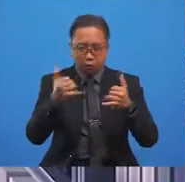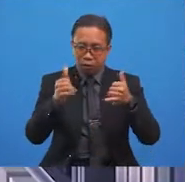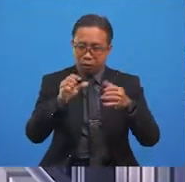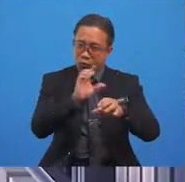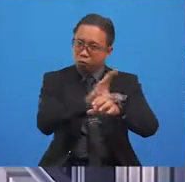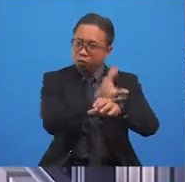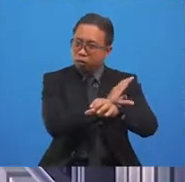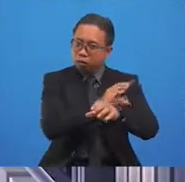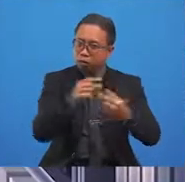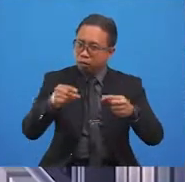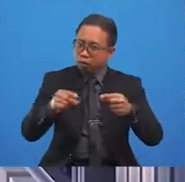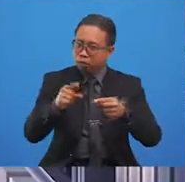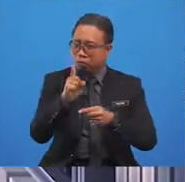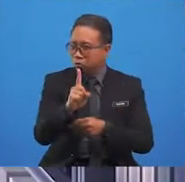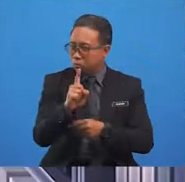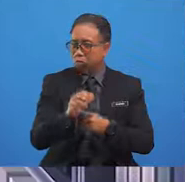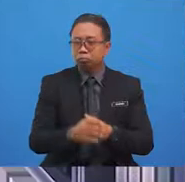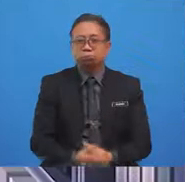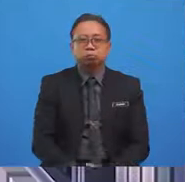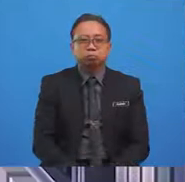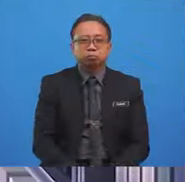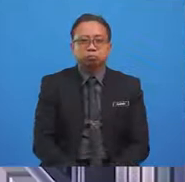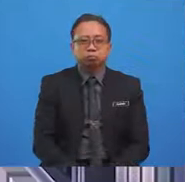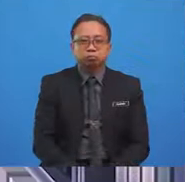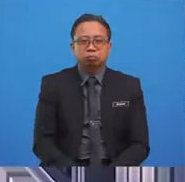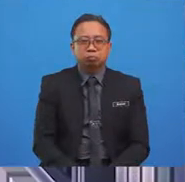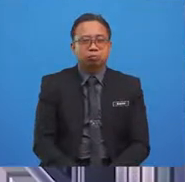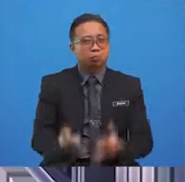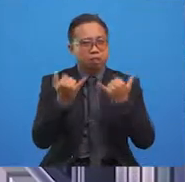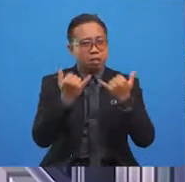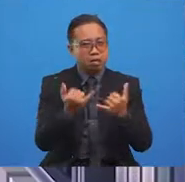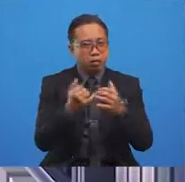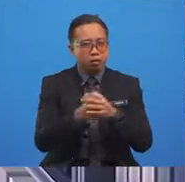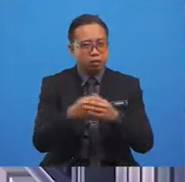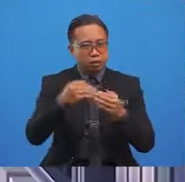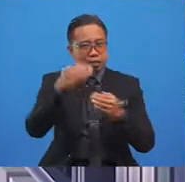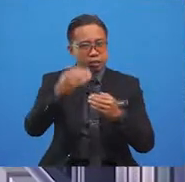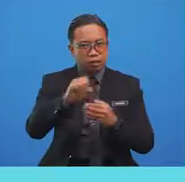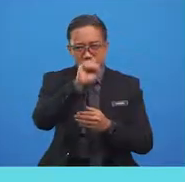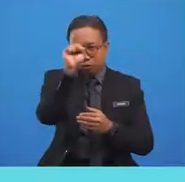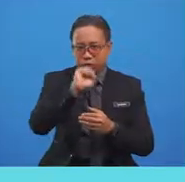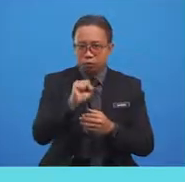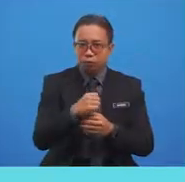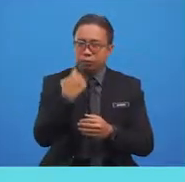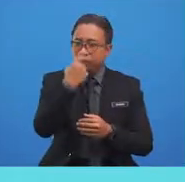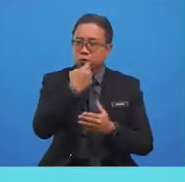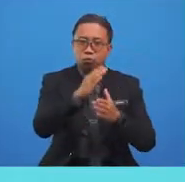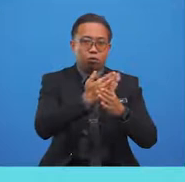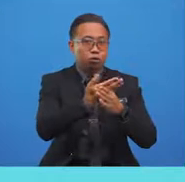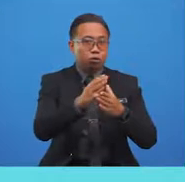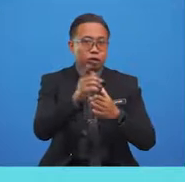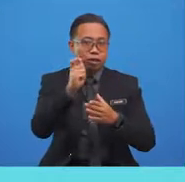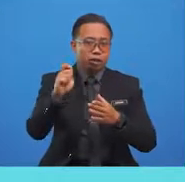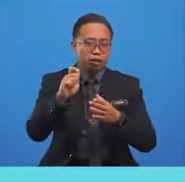alone. Great job, everyone. Now, next question, who shares